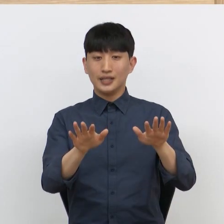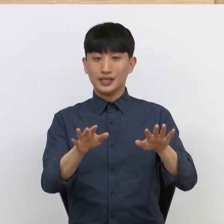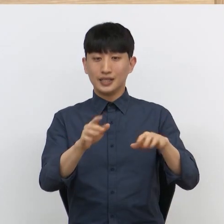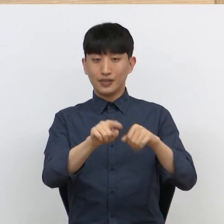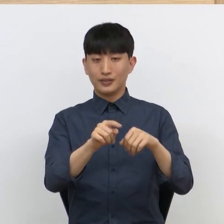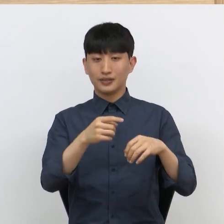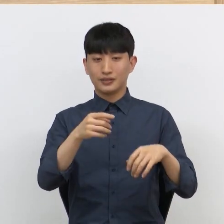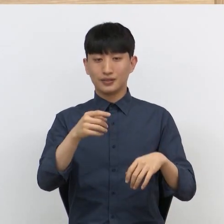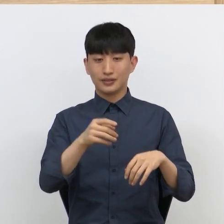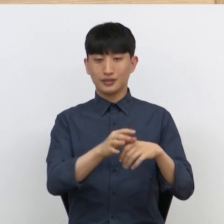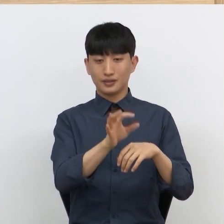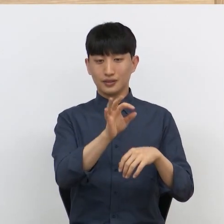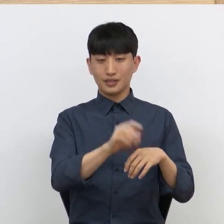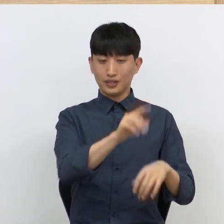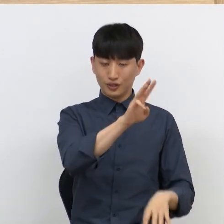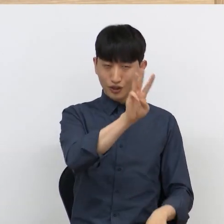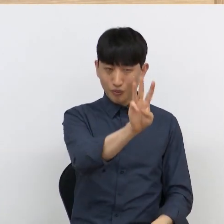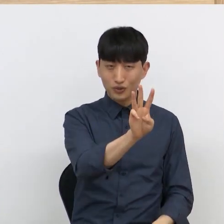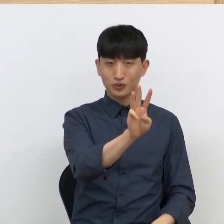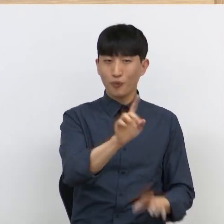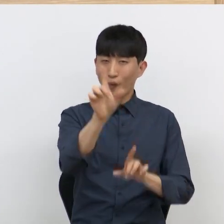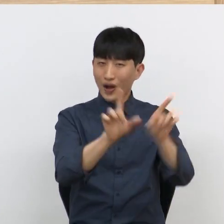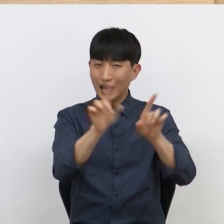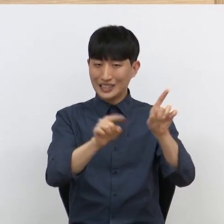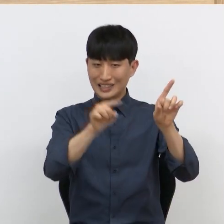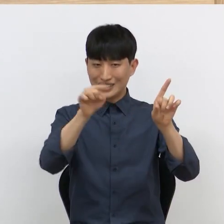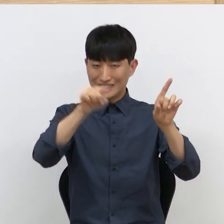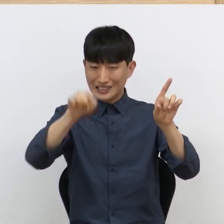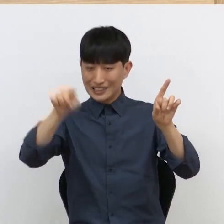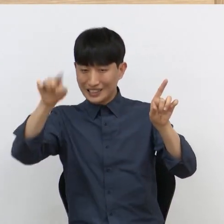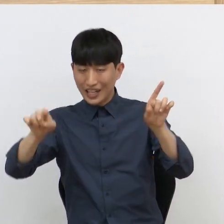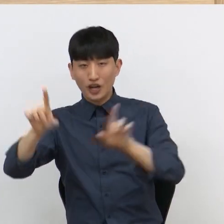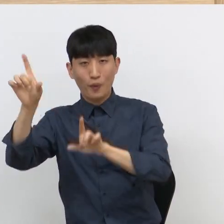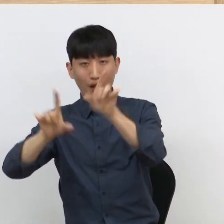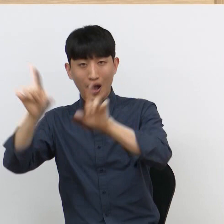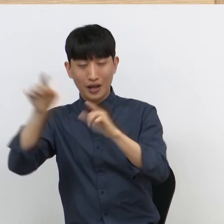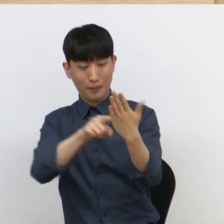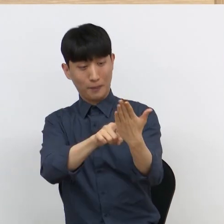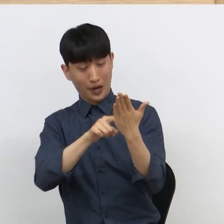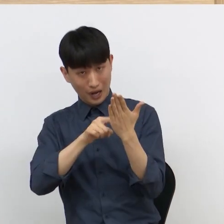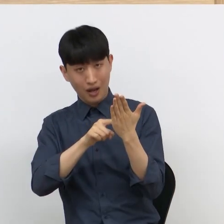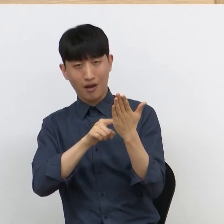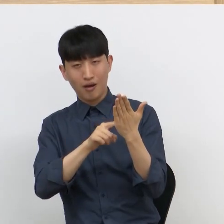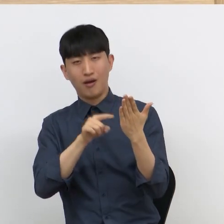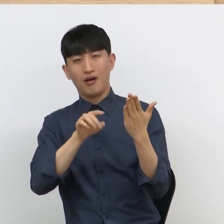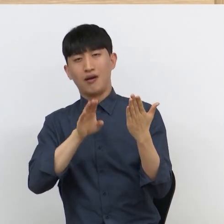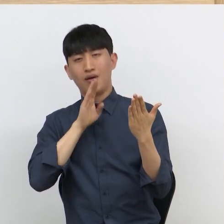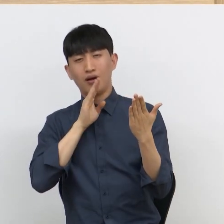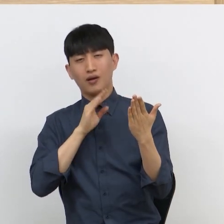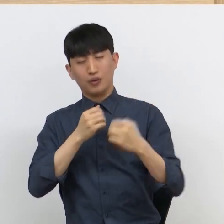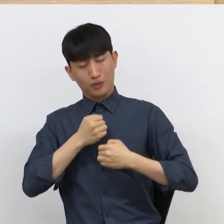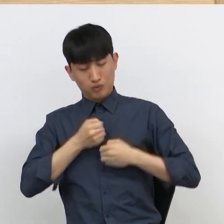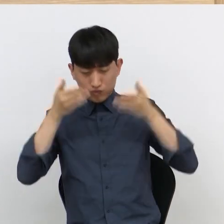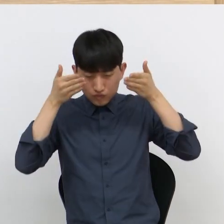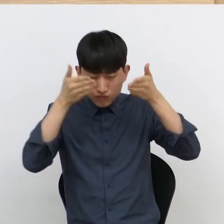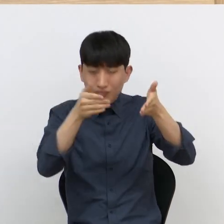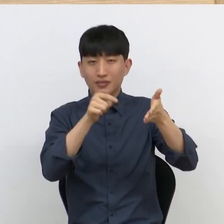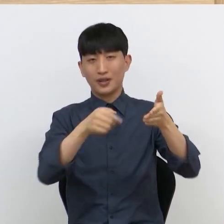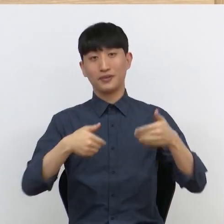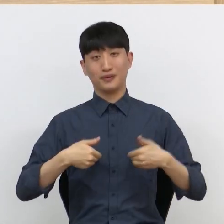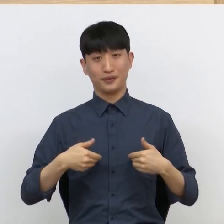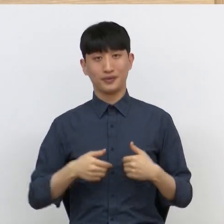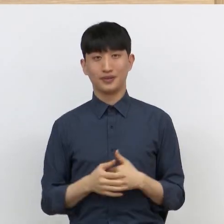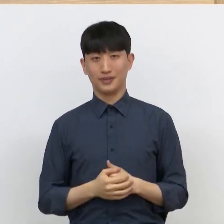W자 모양이거나 지그재그 형태 이런 임피던스가 나오게 되면 이것은 정말 예의주시해야 될 가능성이